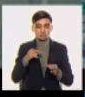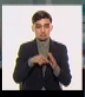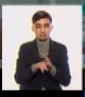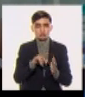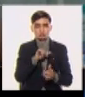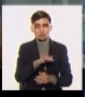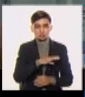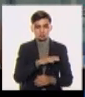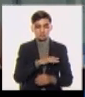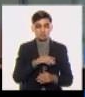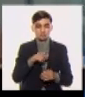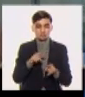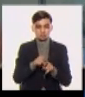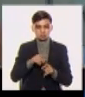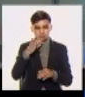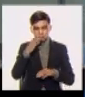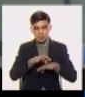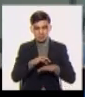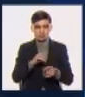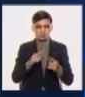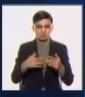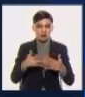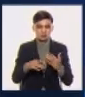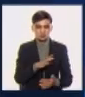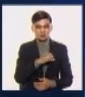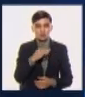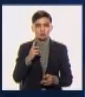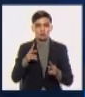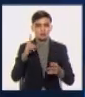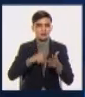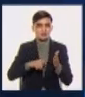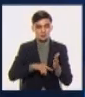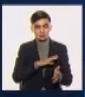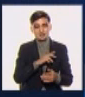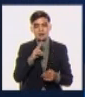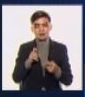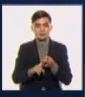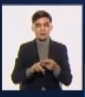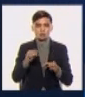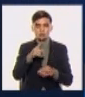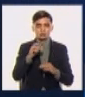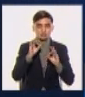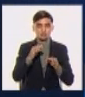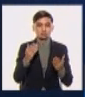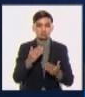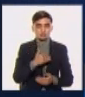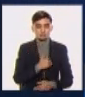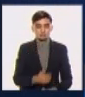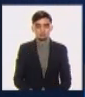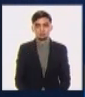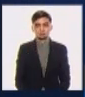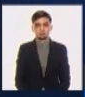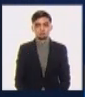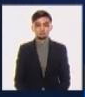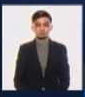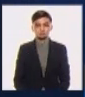была сильная ломота. А для тех, кто не верит в существование коронавируса, что вы можете сказать?